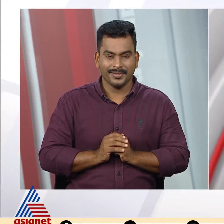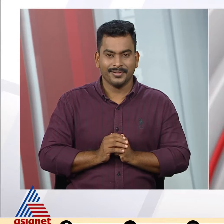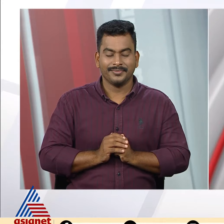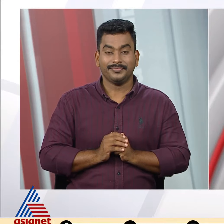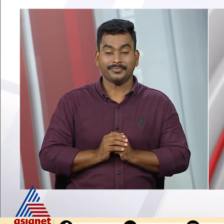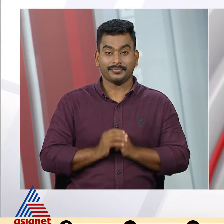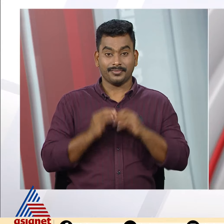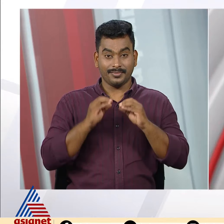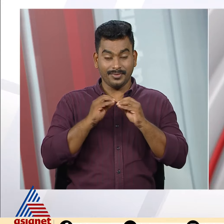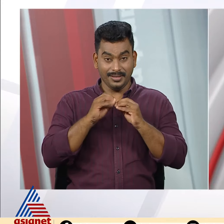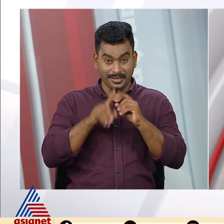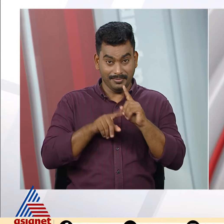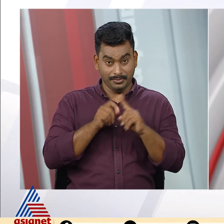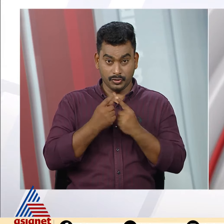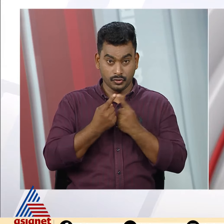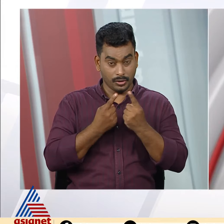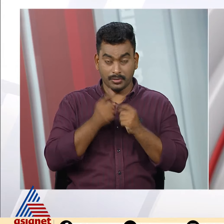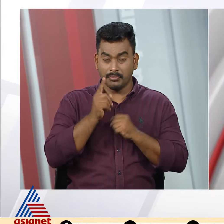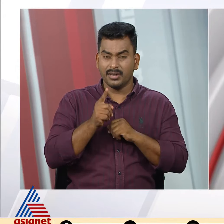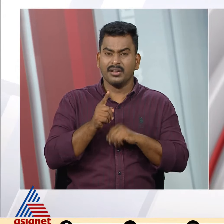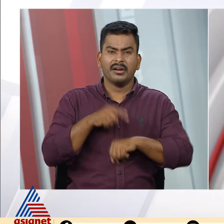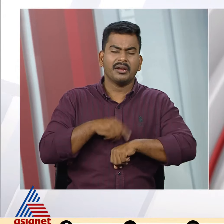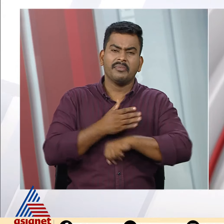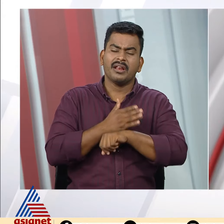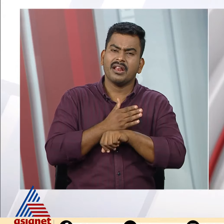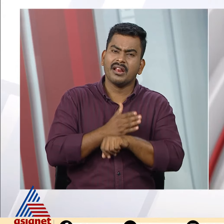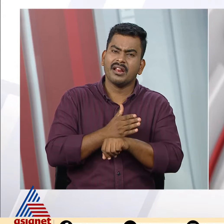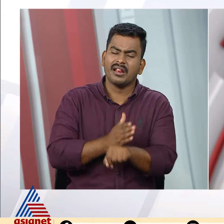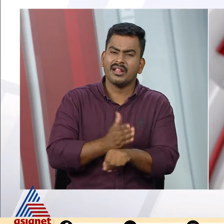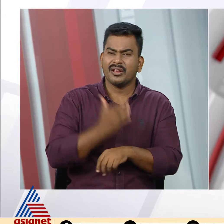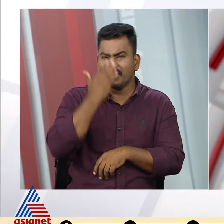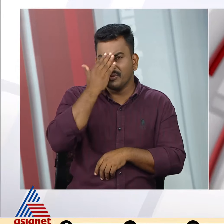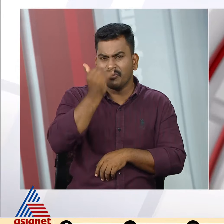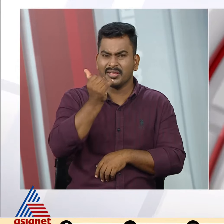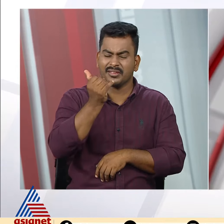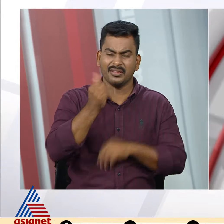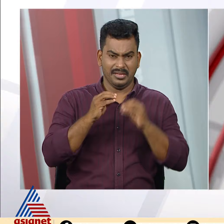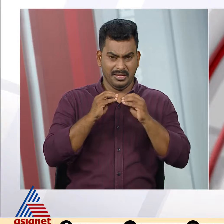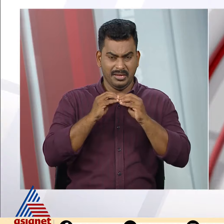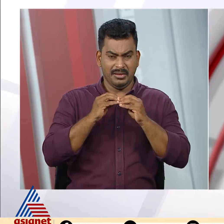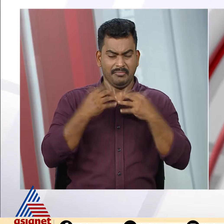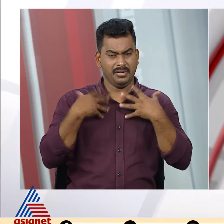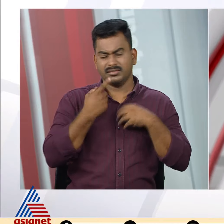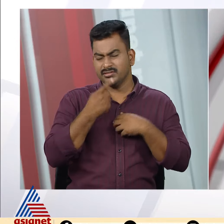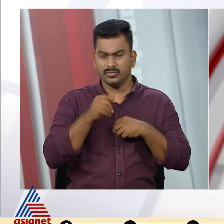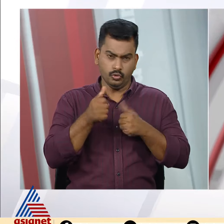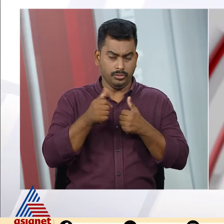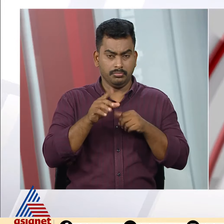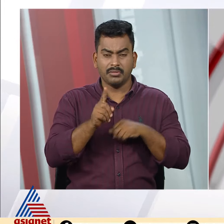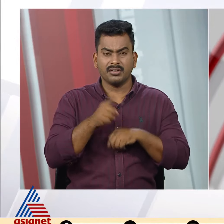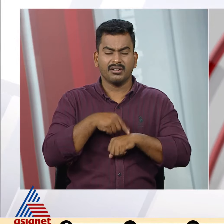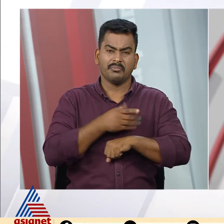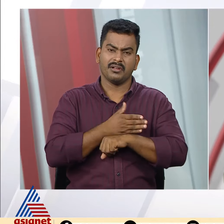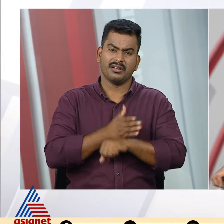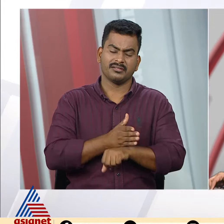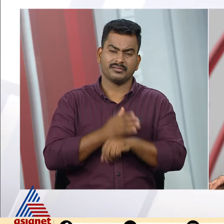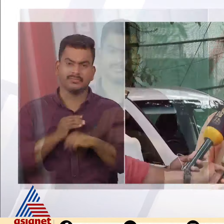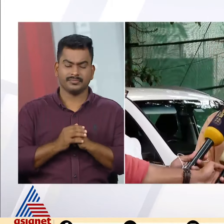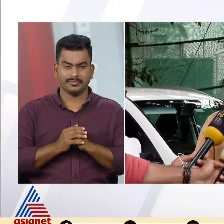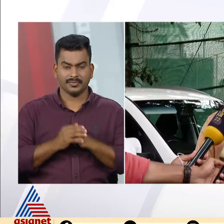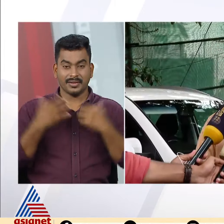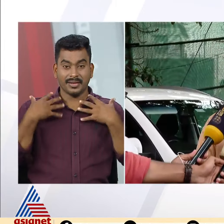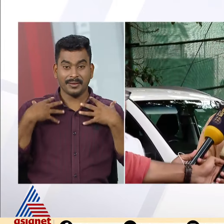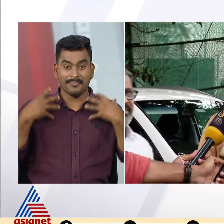തന്നെ തെരഞ്ഞെടുപ്പ് കമ്മീഷൻ ഇക്കാര്യത്തിൽ തീരുമാനമെടുക്കാമായിരുന്നു എന്നാണ് മന്ത്രി എം ബി രാജേഷ് പറഞ്ഞത്. എന്നാൽ തീരുമാനത്തെ സ്വാഗതം ചെയ്യുന്നുവെന്നുകൂടി അദ്ദേഹം പറഞ്ഞു.